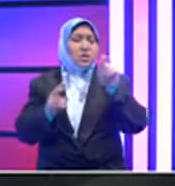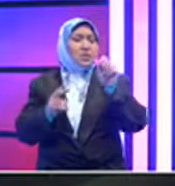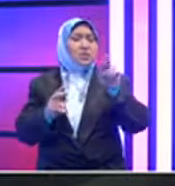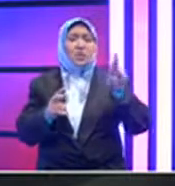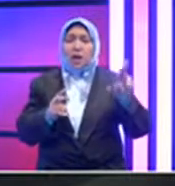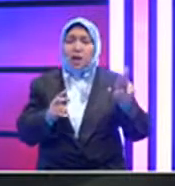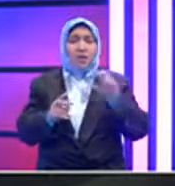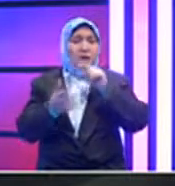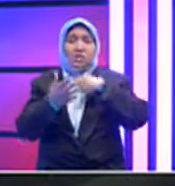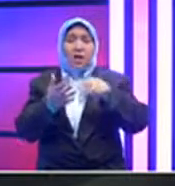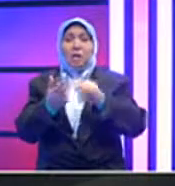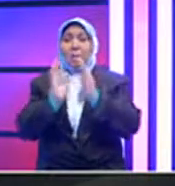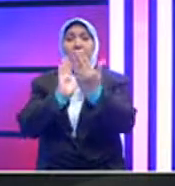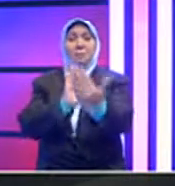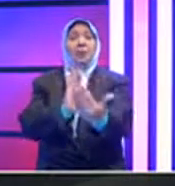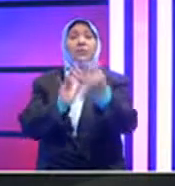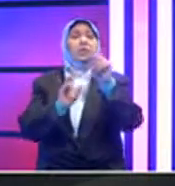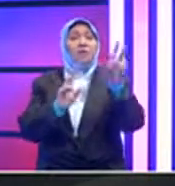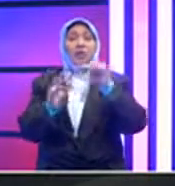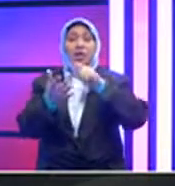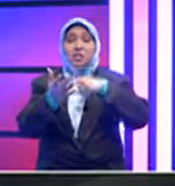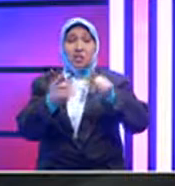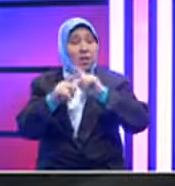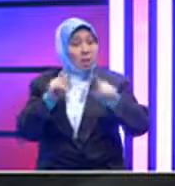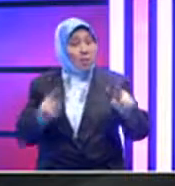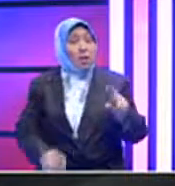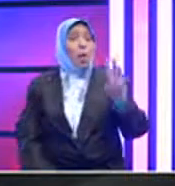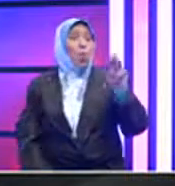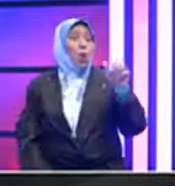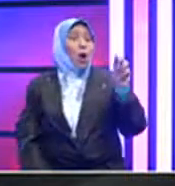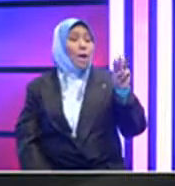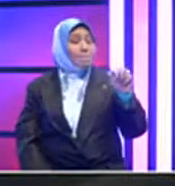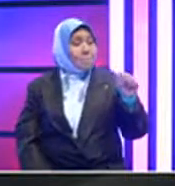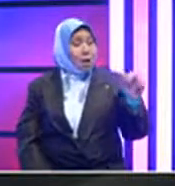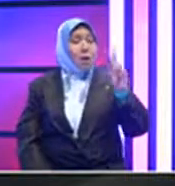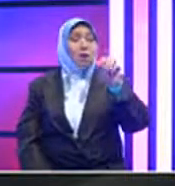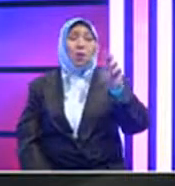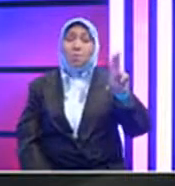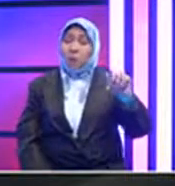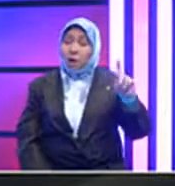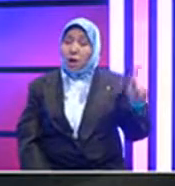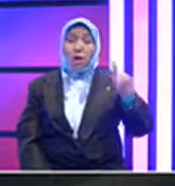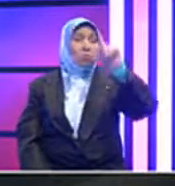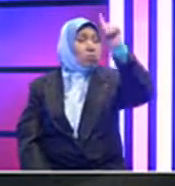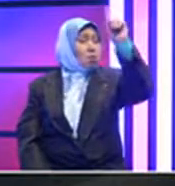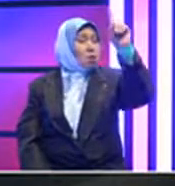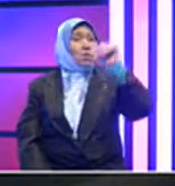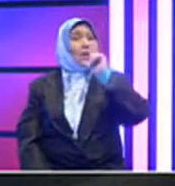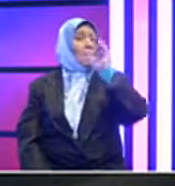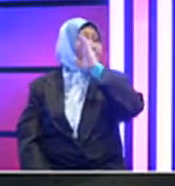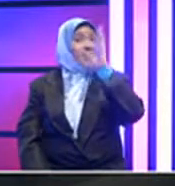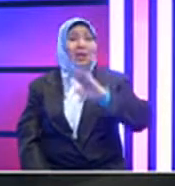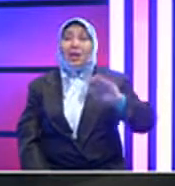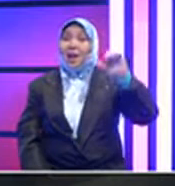depan TV memang tak mudah tapi gua mau Robbuka Bi khoirin amat ta'malun Allah tidak pernah lalai